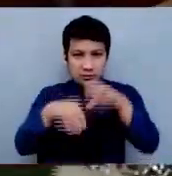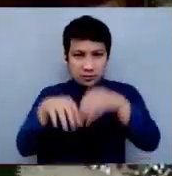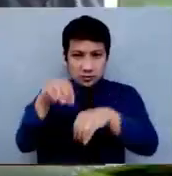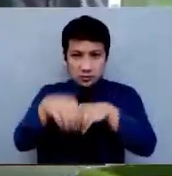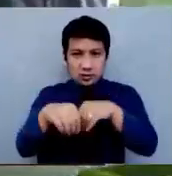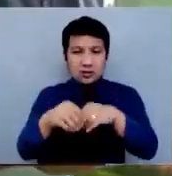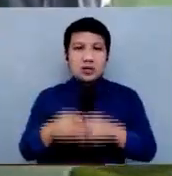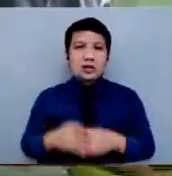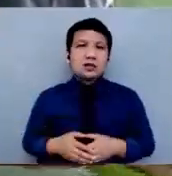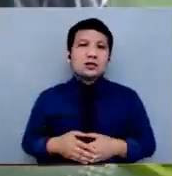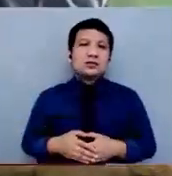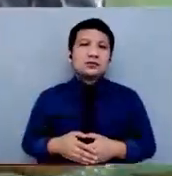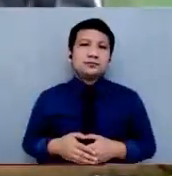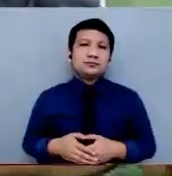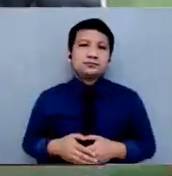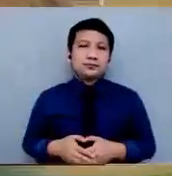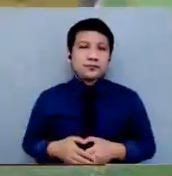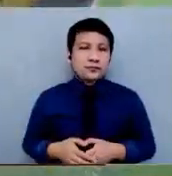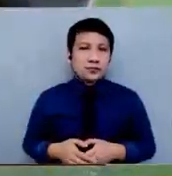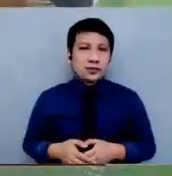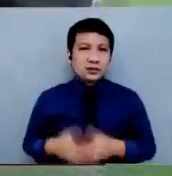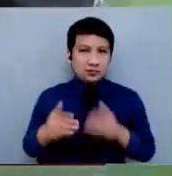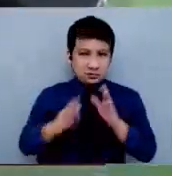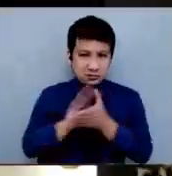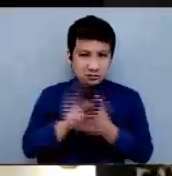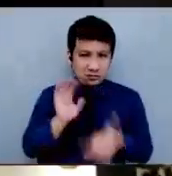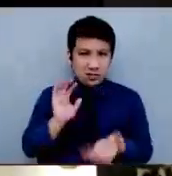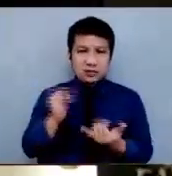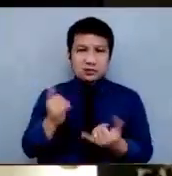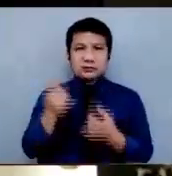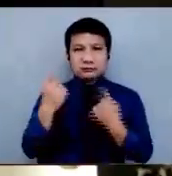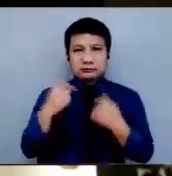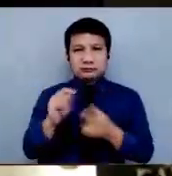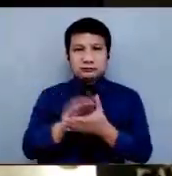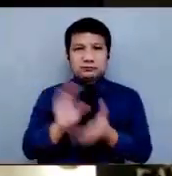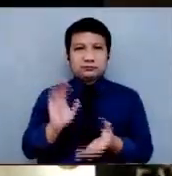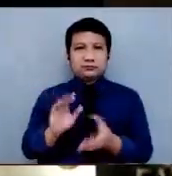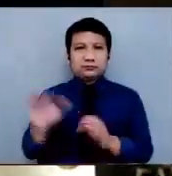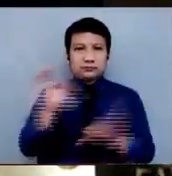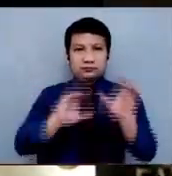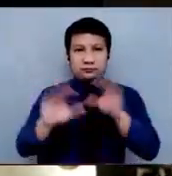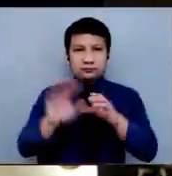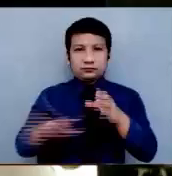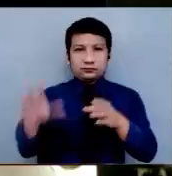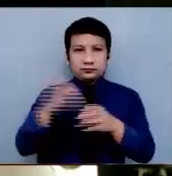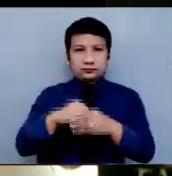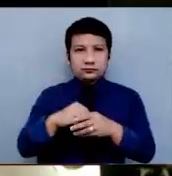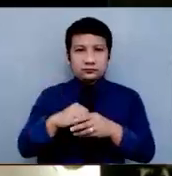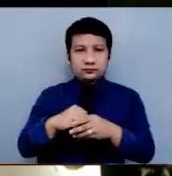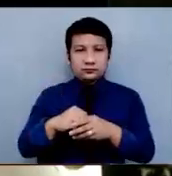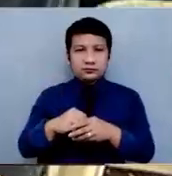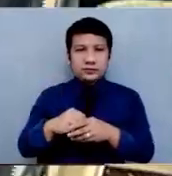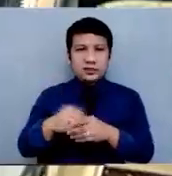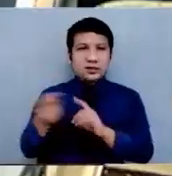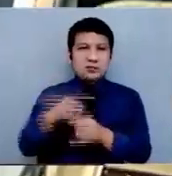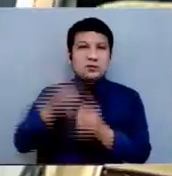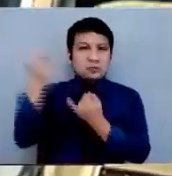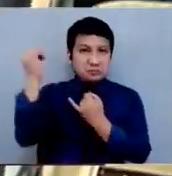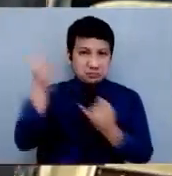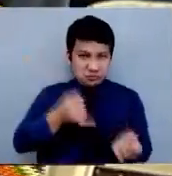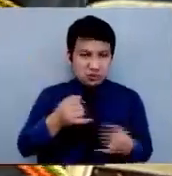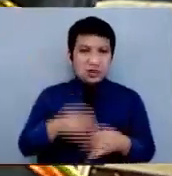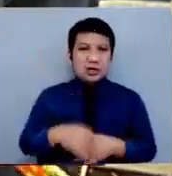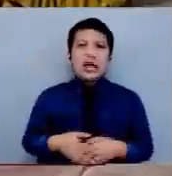paputok. Kaya napilitan din silang taasan ang presyo. Yung chemicals natin is imported naman po eh. The